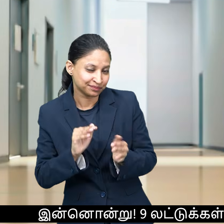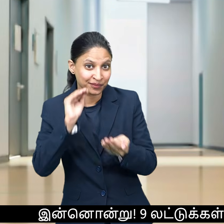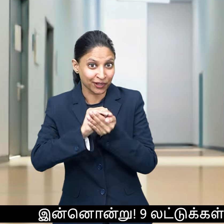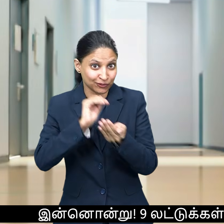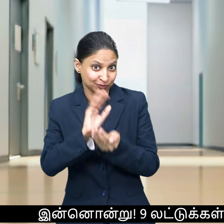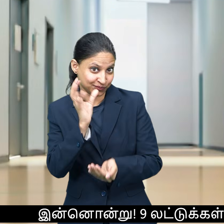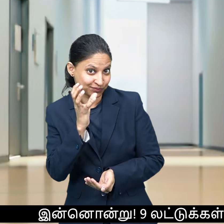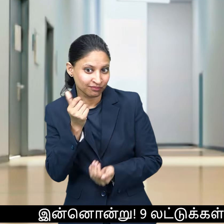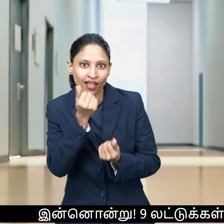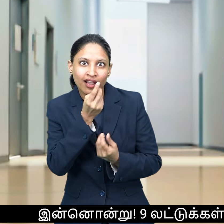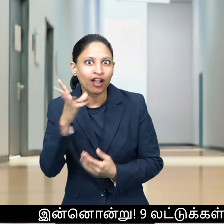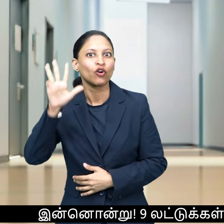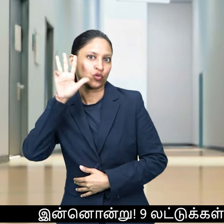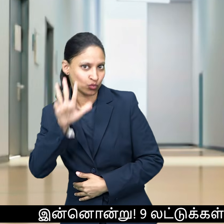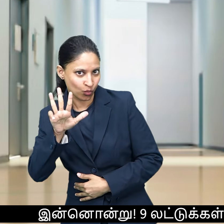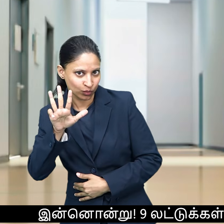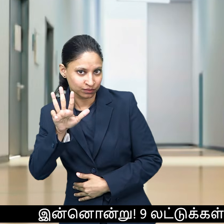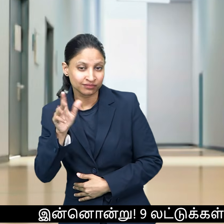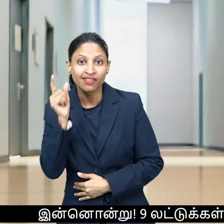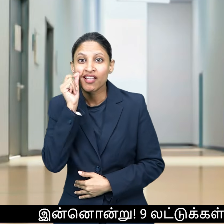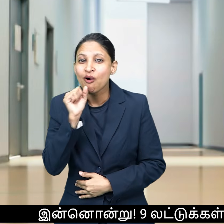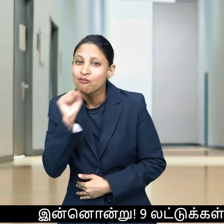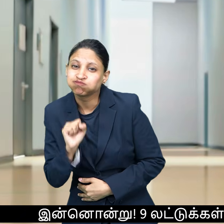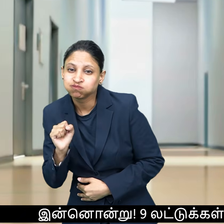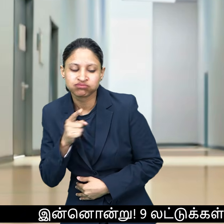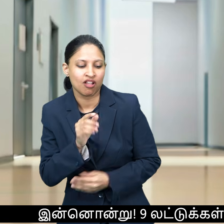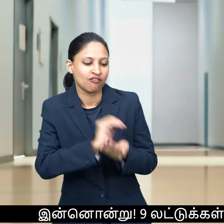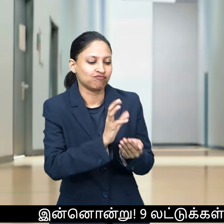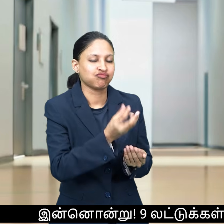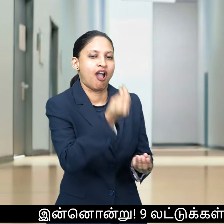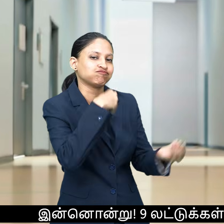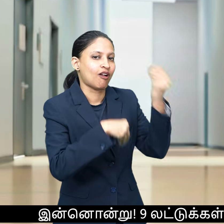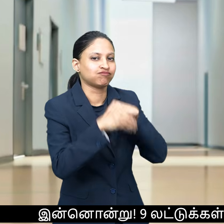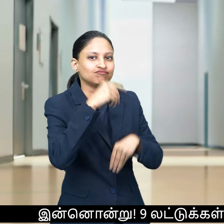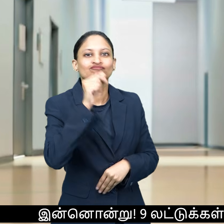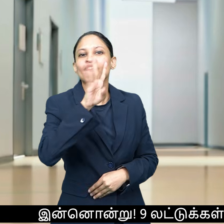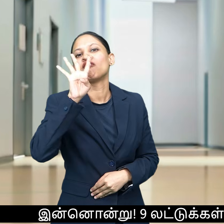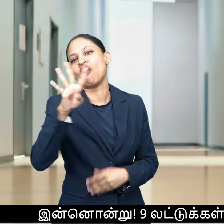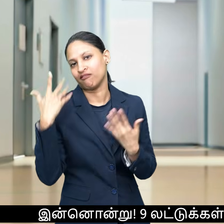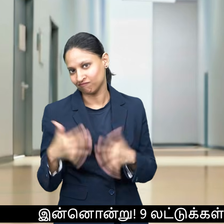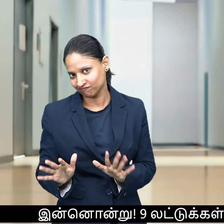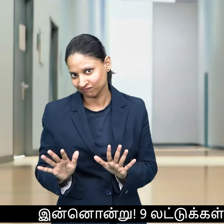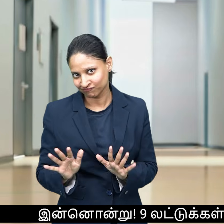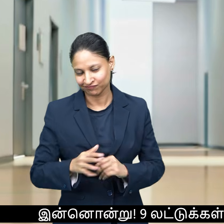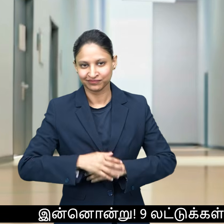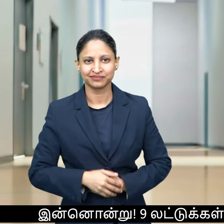இன்னொன்று, 9 லட்டுகள் உள்ளன. தாத்தா 4 சாப்பிடுகிறார்.